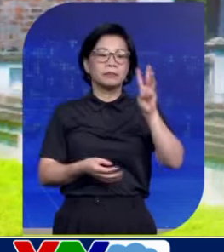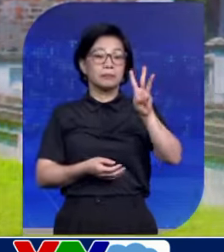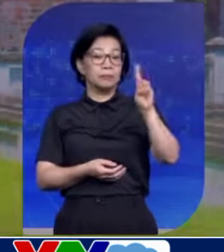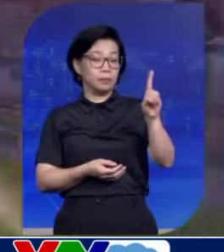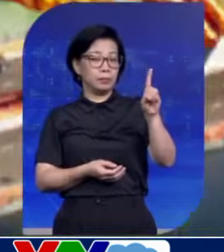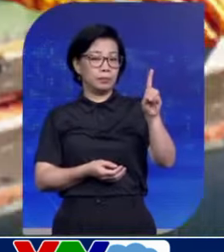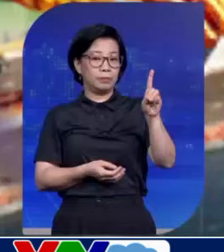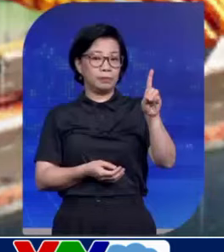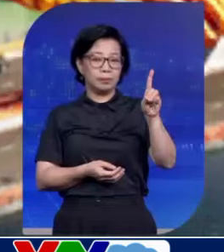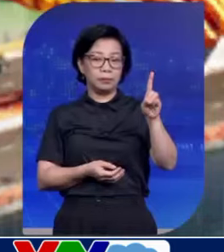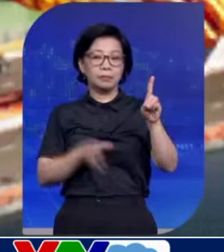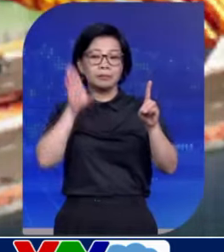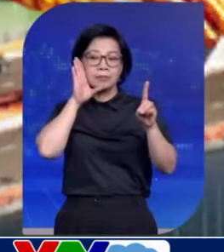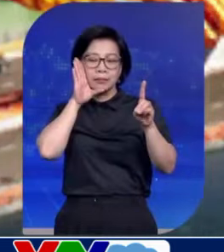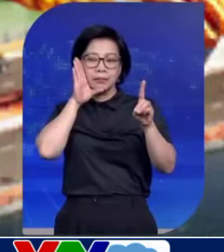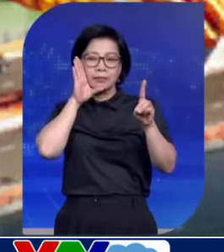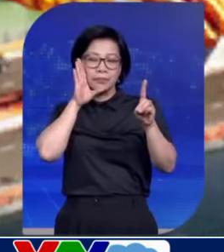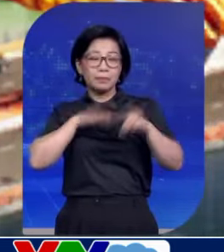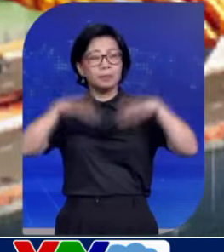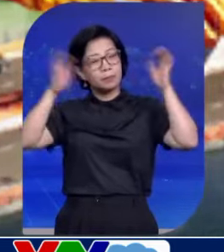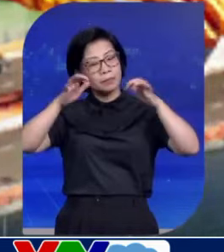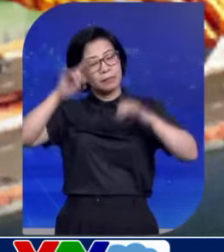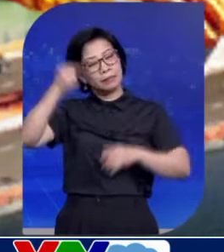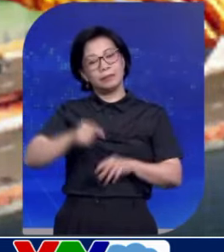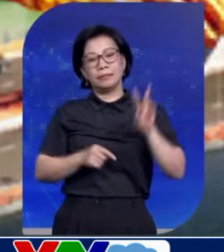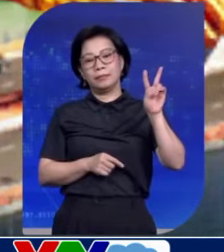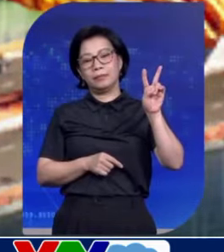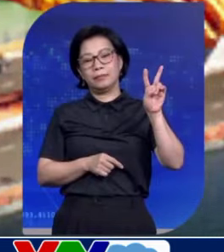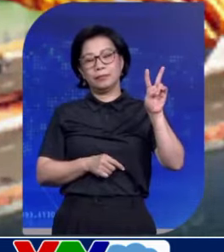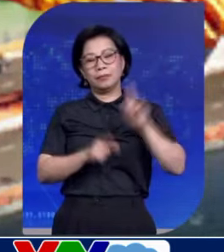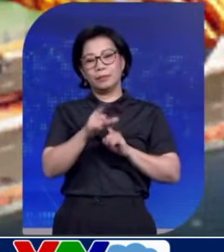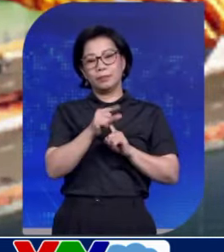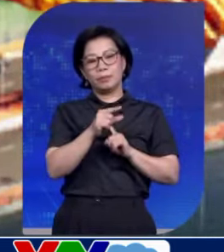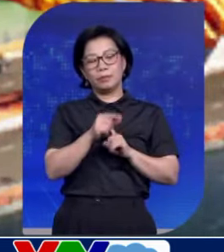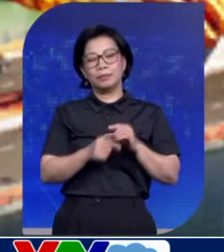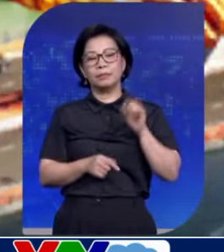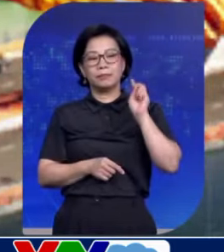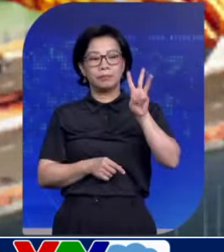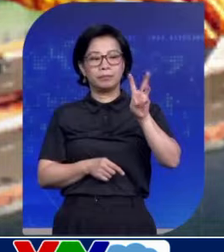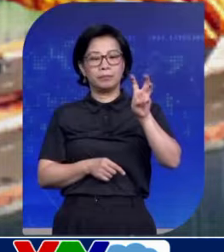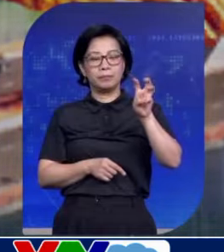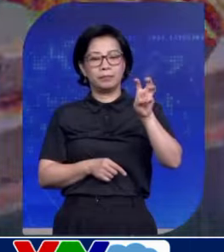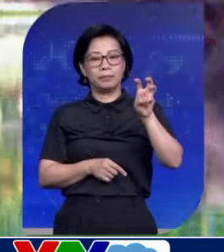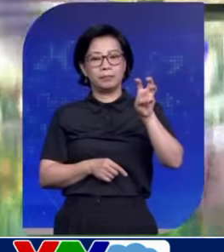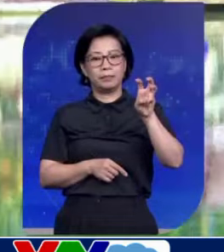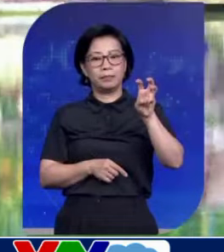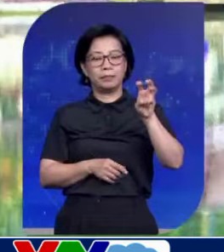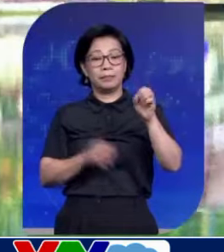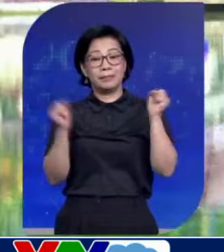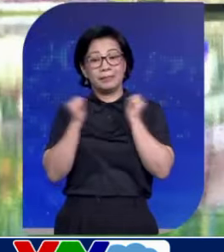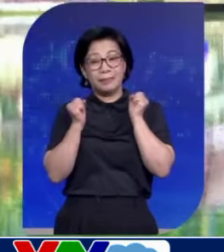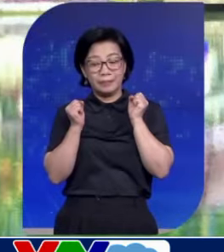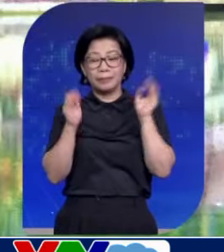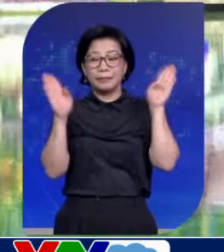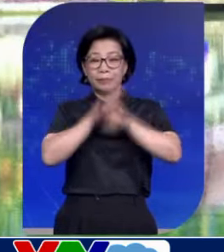C. Thành phố Đà Nẵng dự báo sẽ có mưa dông trong cả 2 ngày tới, nhiệt độ cao nhất sẽ không vượt quá 30 độ C. Thành phố Đà Lạt dự báo đêm